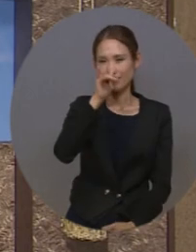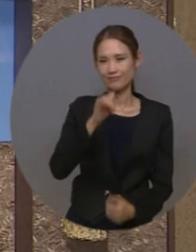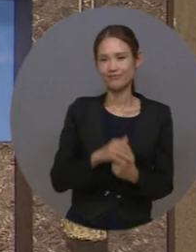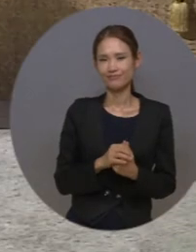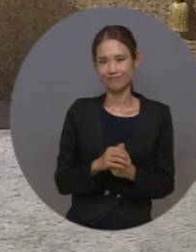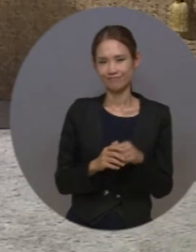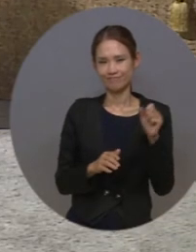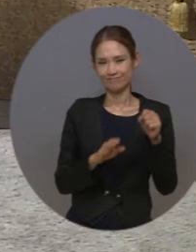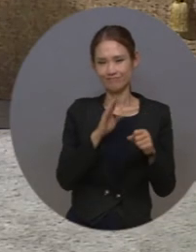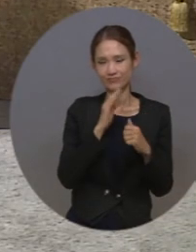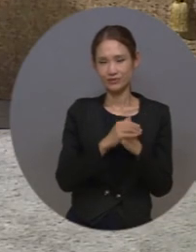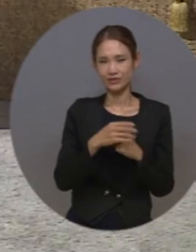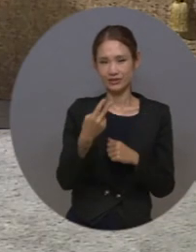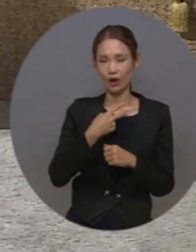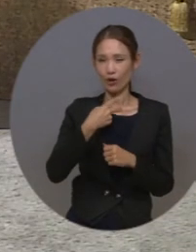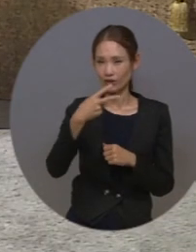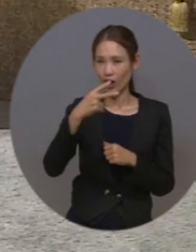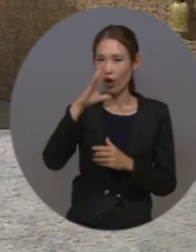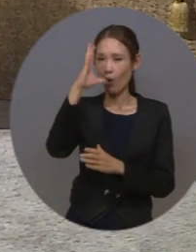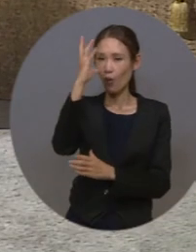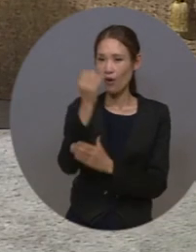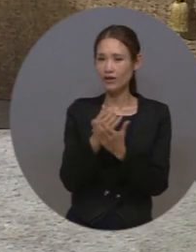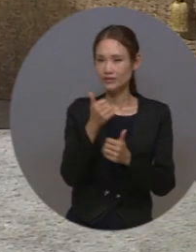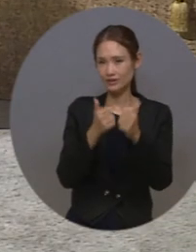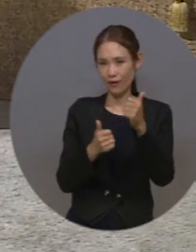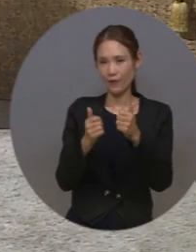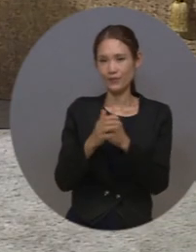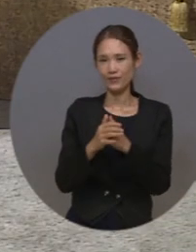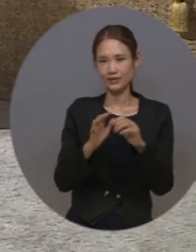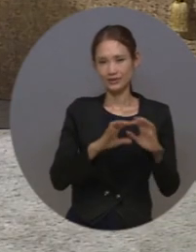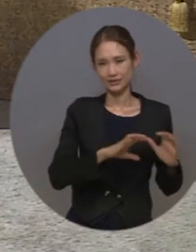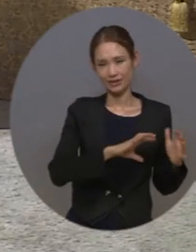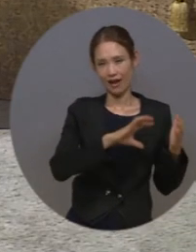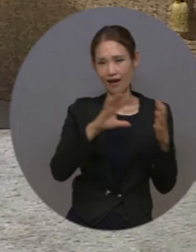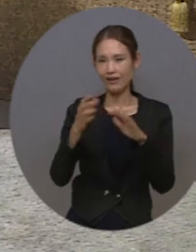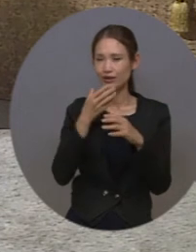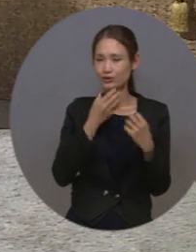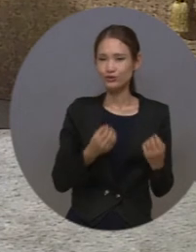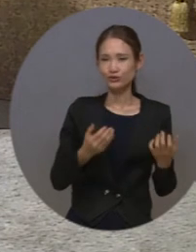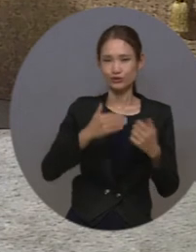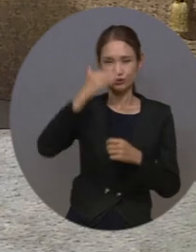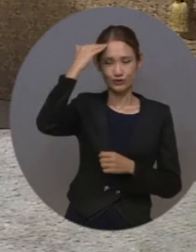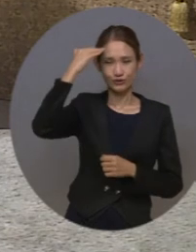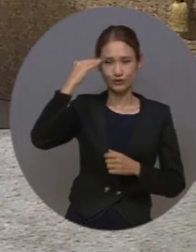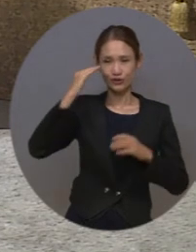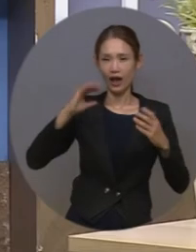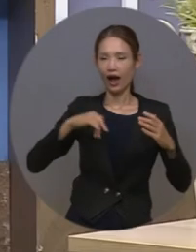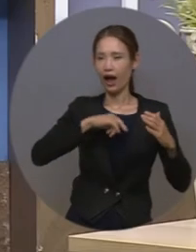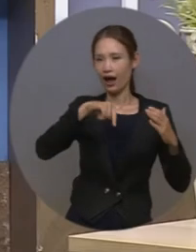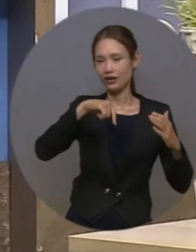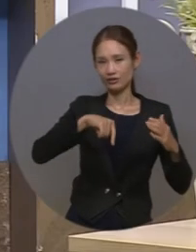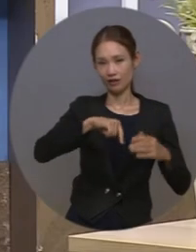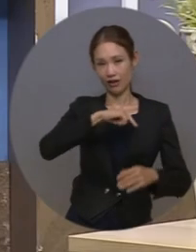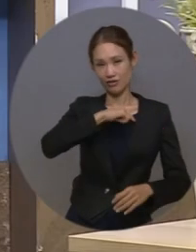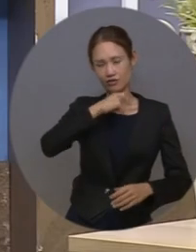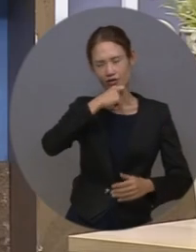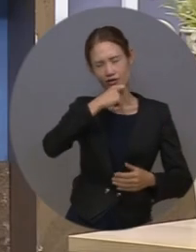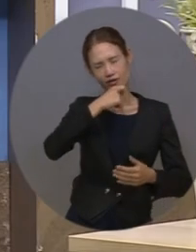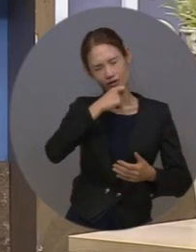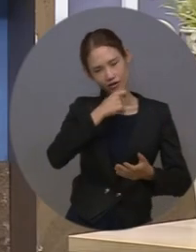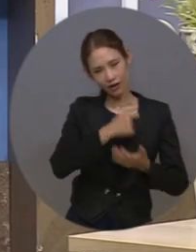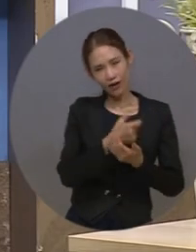그렇죠. 사실 정말 2002년 월드컵은 이 세계적인 축제이기도 했지만 우리나라로서는 굉장히